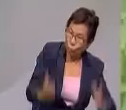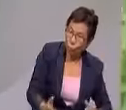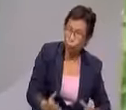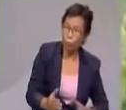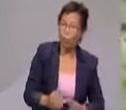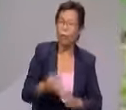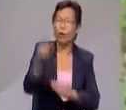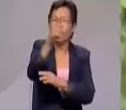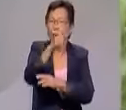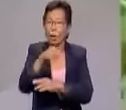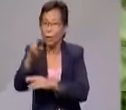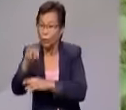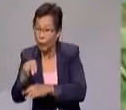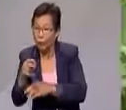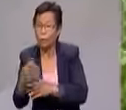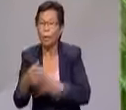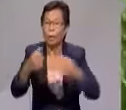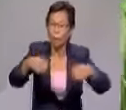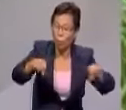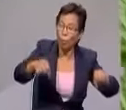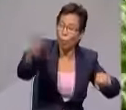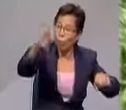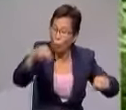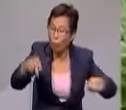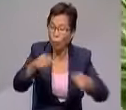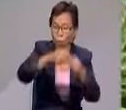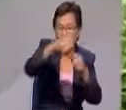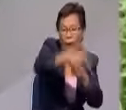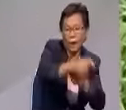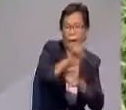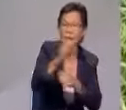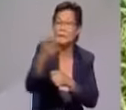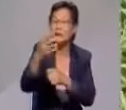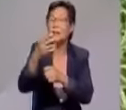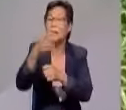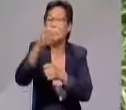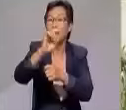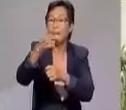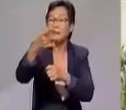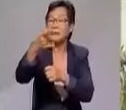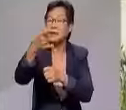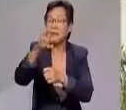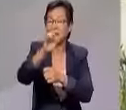dan pemandu motosikal untuk mencarum dalam skim ini, kerana ia akan